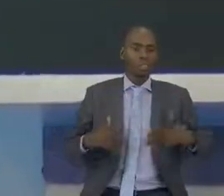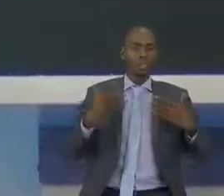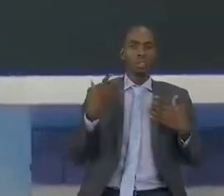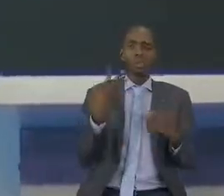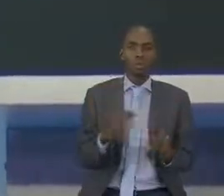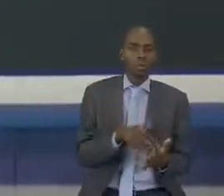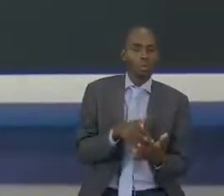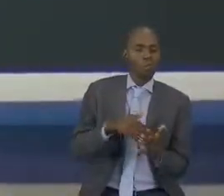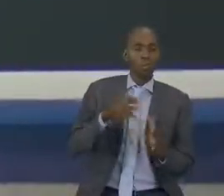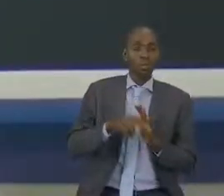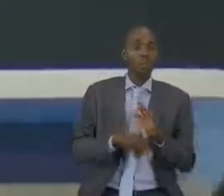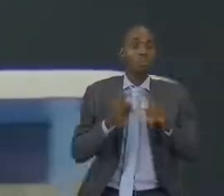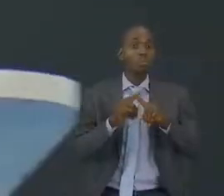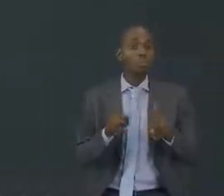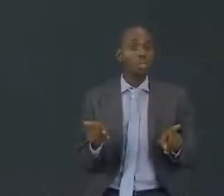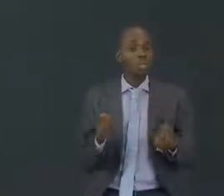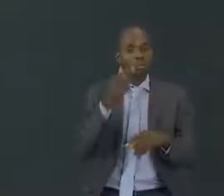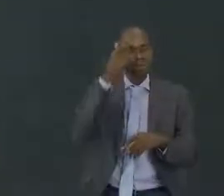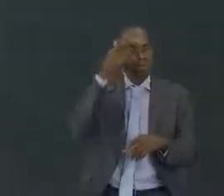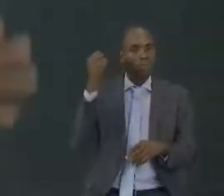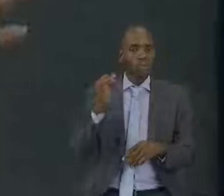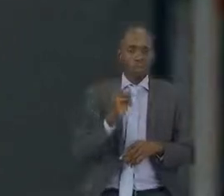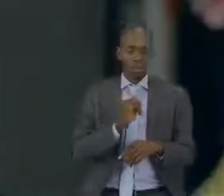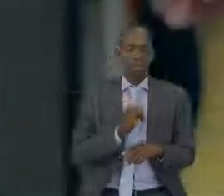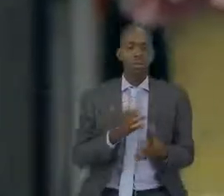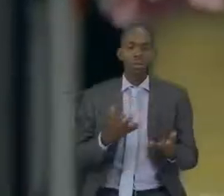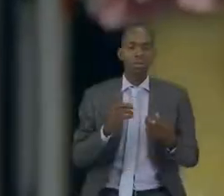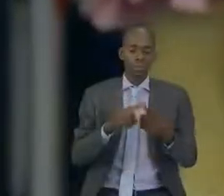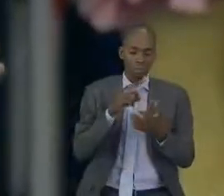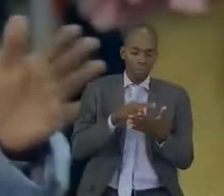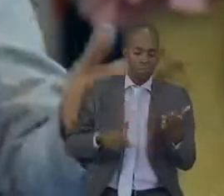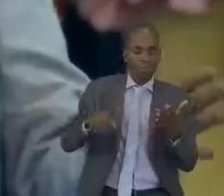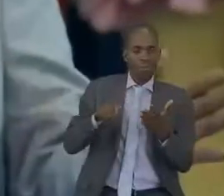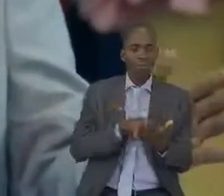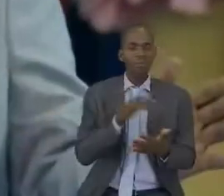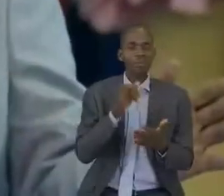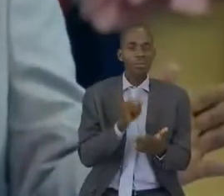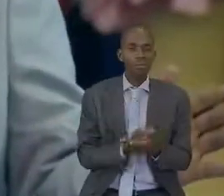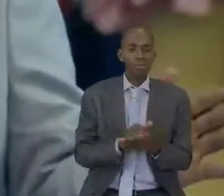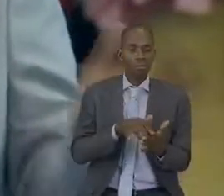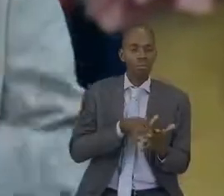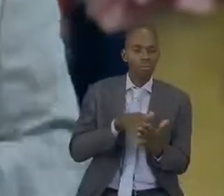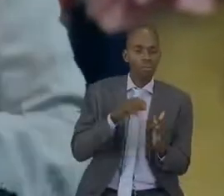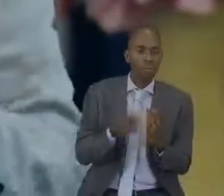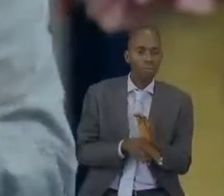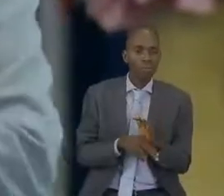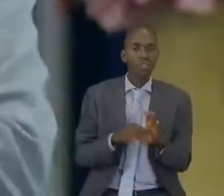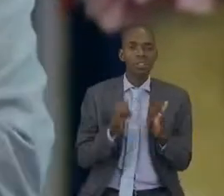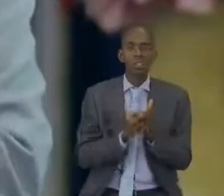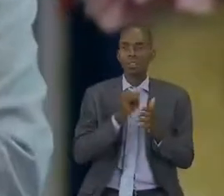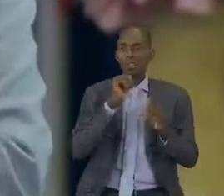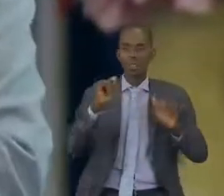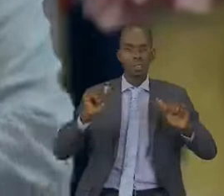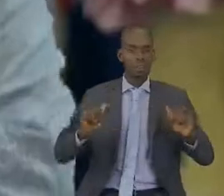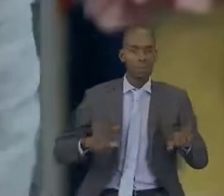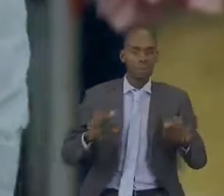de défaillance, mais parce que je veux annuler cette défaillance, je veux